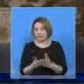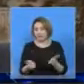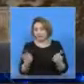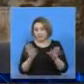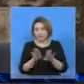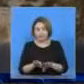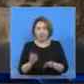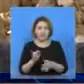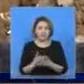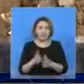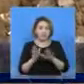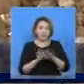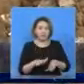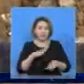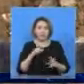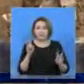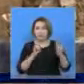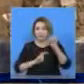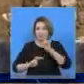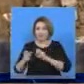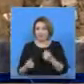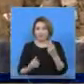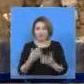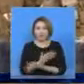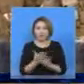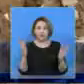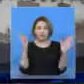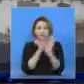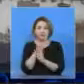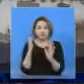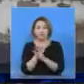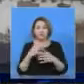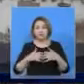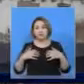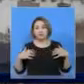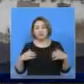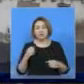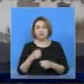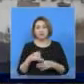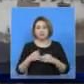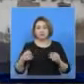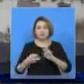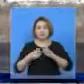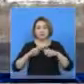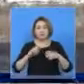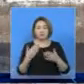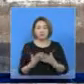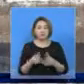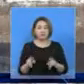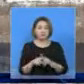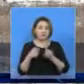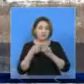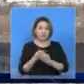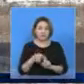закрыть комплекс. Позже в ходе проверок был выявлен ряд экологических, ветеринарных и земельных нарушений. В этой